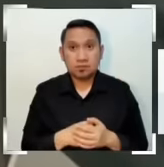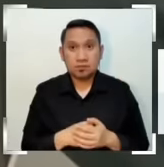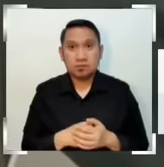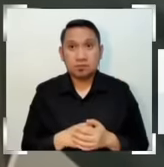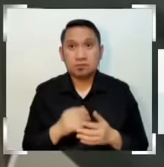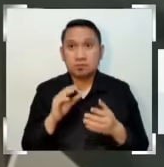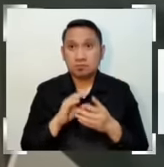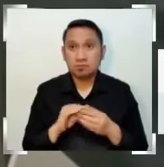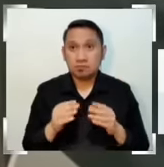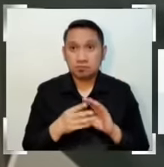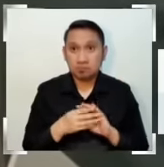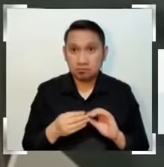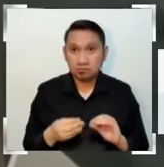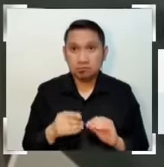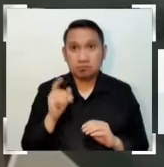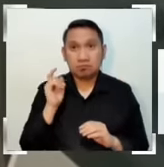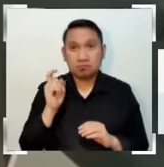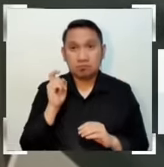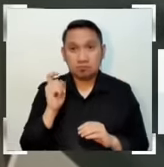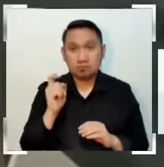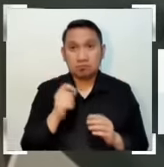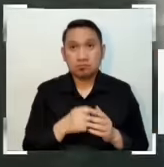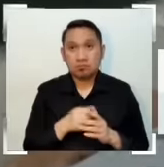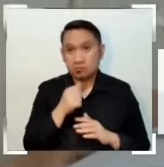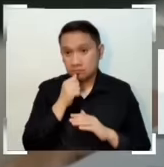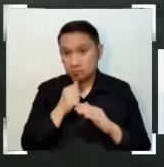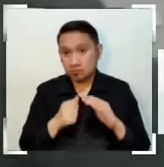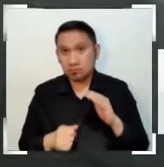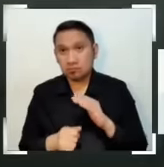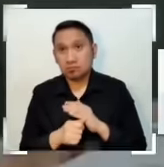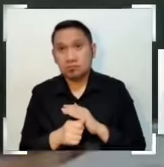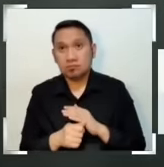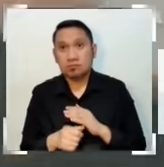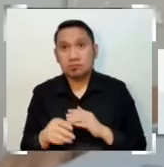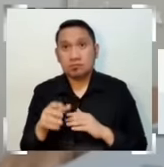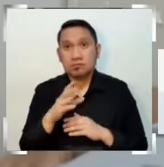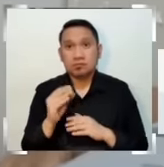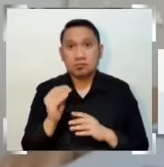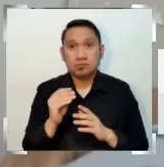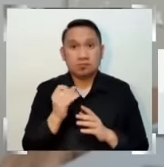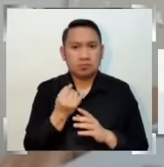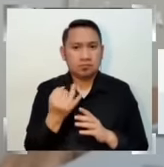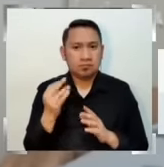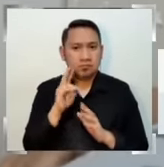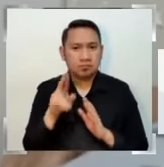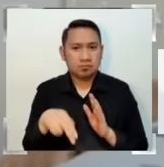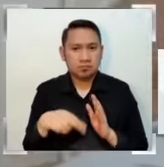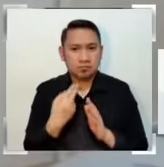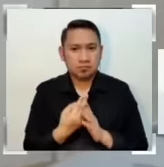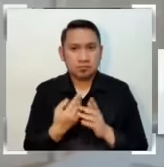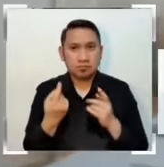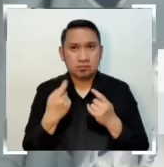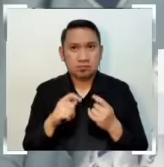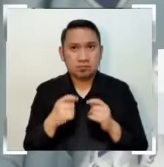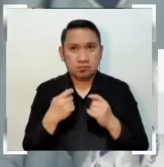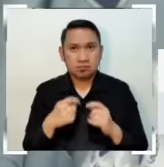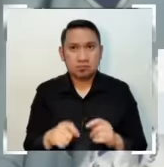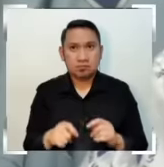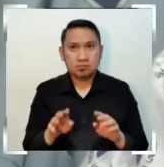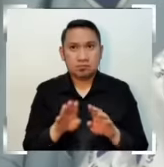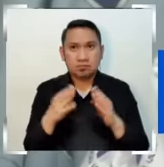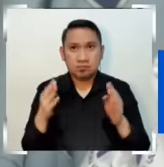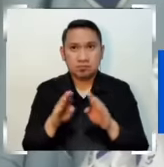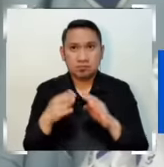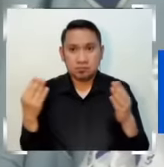Joey, mabilis siyang nakapagtago sa bomb shelter na ilang oras daw pilit pinubuksan ng Hamas. Nandun na sila sa